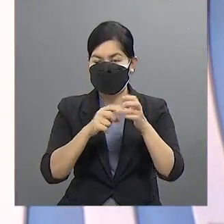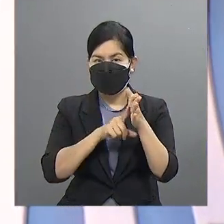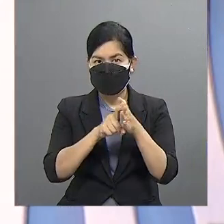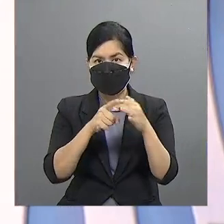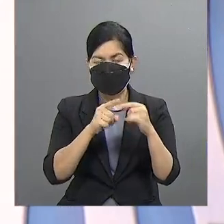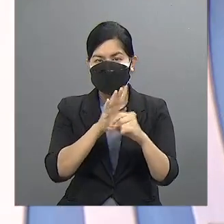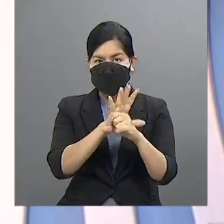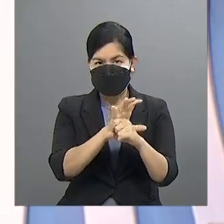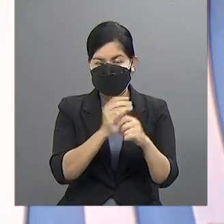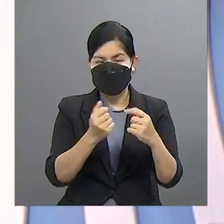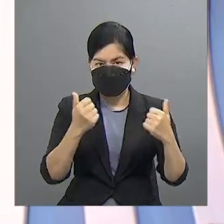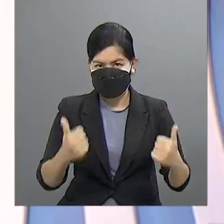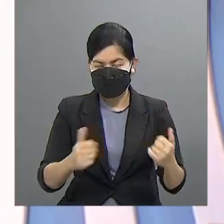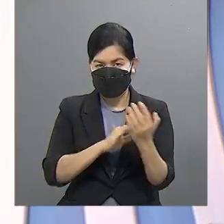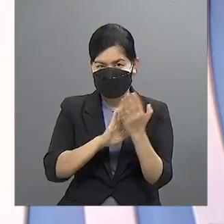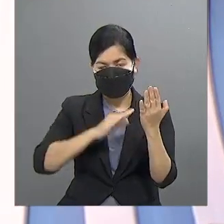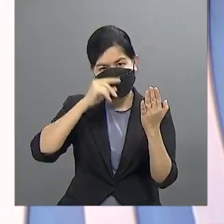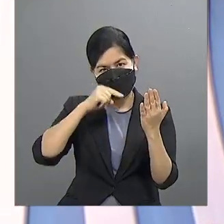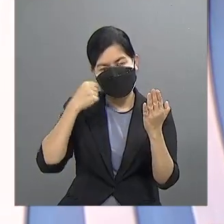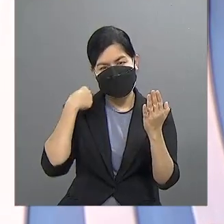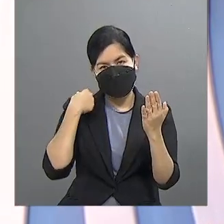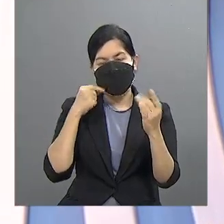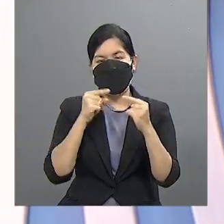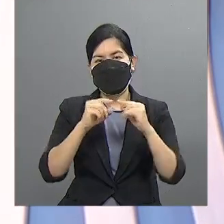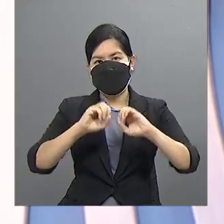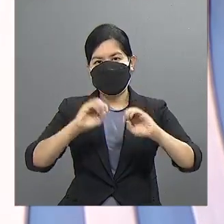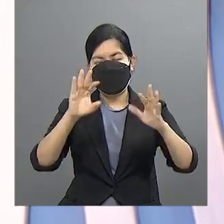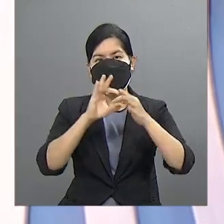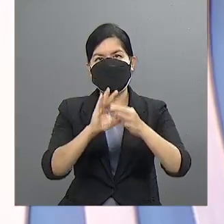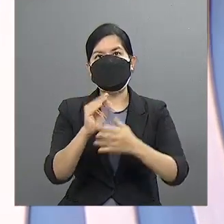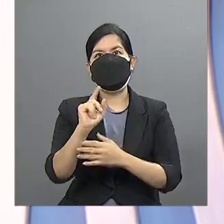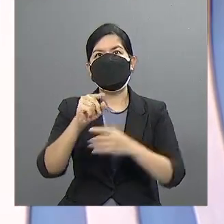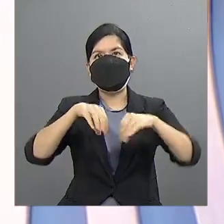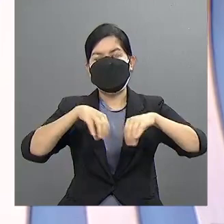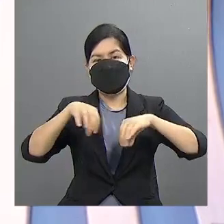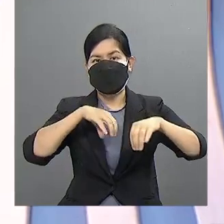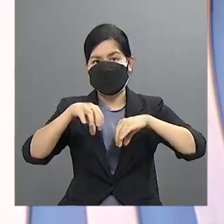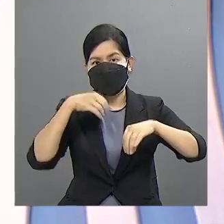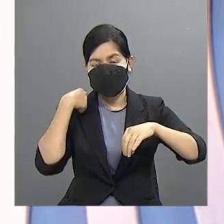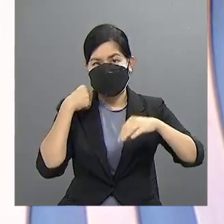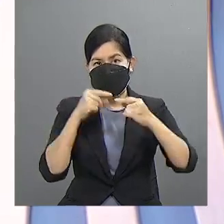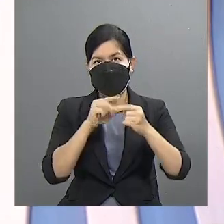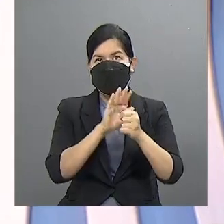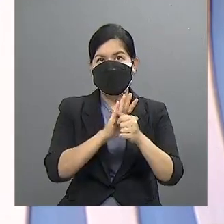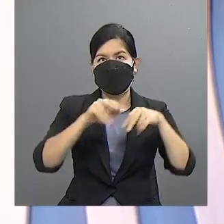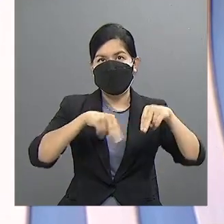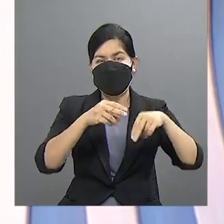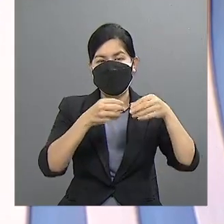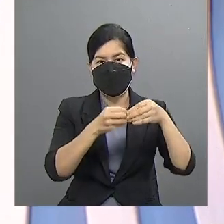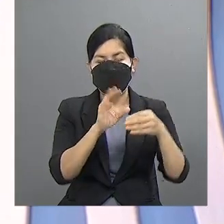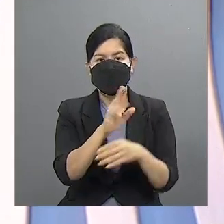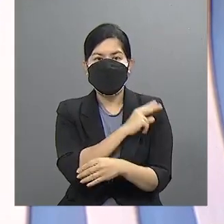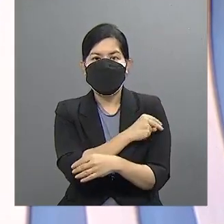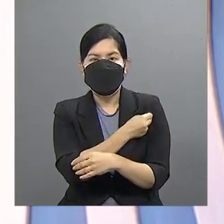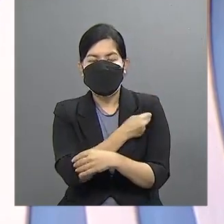ะประเทศไทยเรายิ่งส่งผลเห็นภาพชัดเจนถึงในเรื่องของการขาดบุคลากรที่จะช่วยเหลือเยียวยาในเรื่องของทางด้านจิต